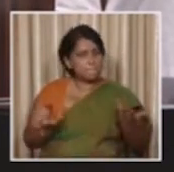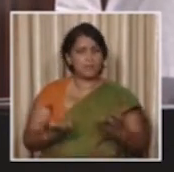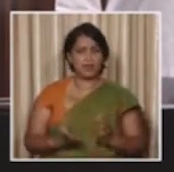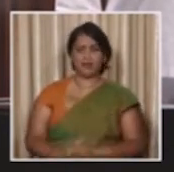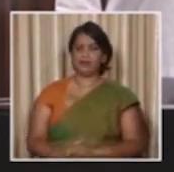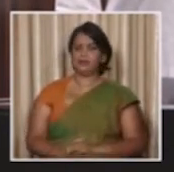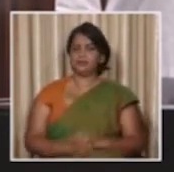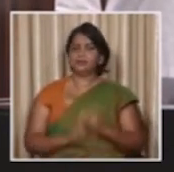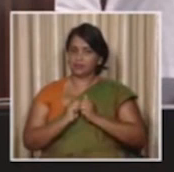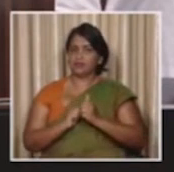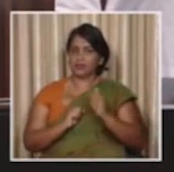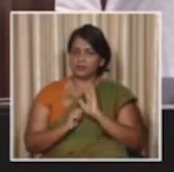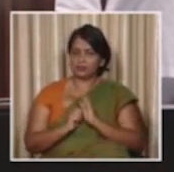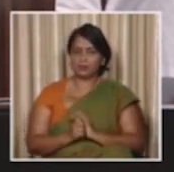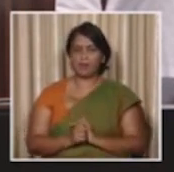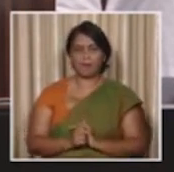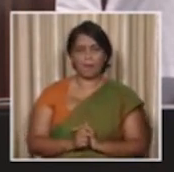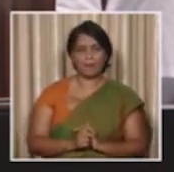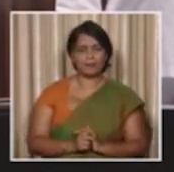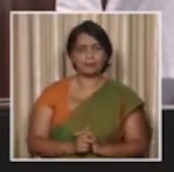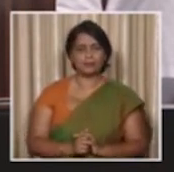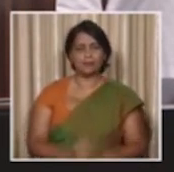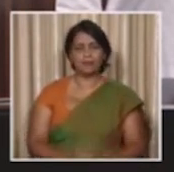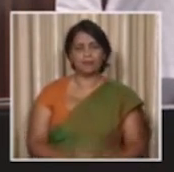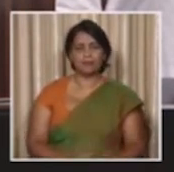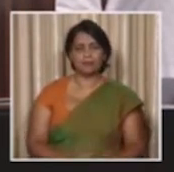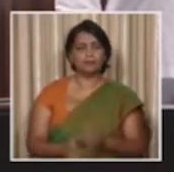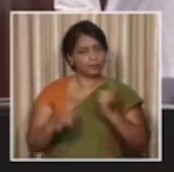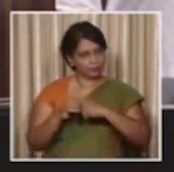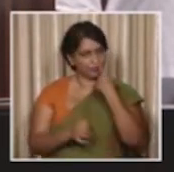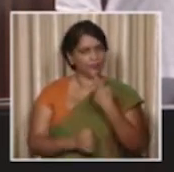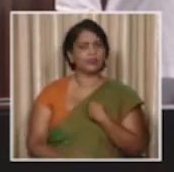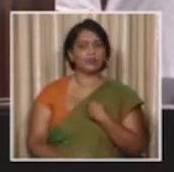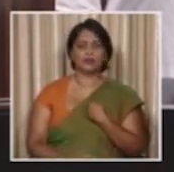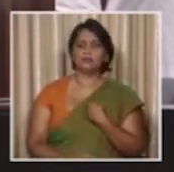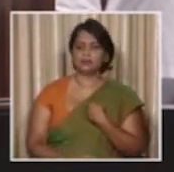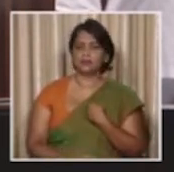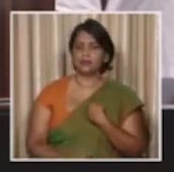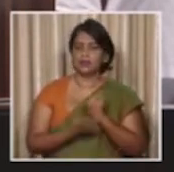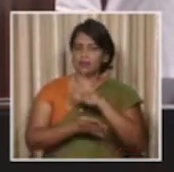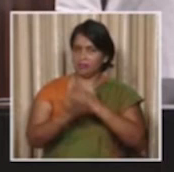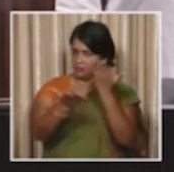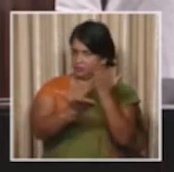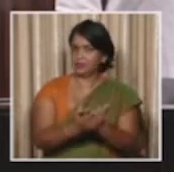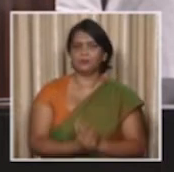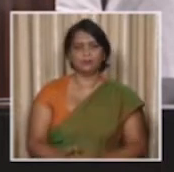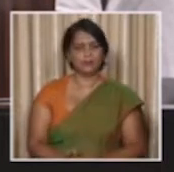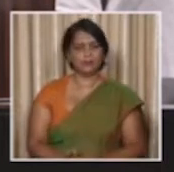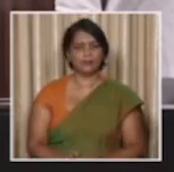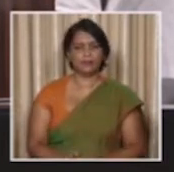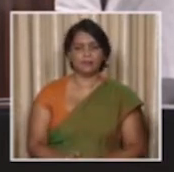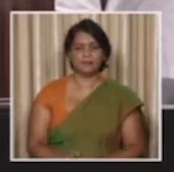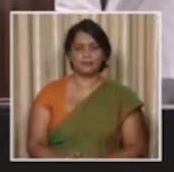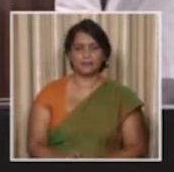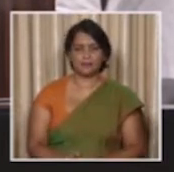මේක අවශ්‍ය කටයුතු කරන්න. අවුන් කන් දෙලෝ උතුරු ඇමතිවරු වාඩි වෙලා ඉන්නවනේ. ඔබතුමාගේ ප්‍රශ්න ඉදිරිපත් කරන්න. ඔබතුමාගේ ලිපි ඉදිරිපත් කරන්න. ඇහෙන්නේ මේ